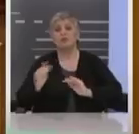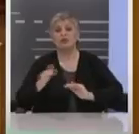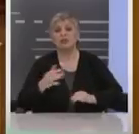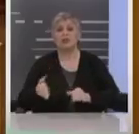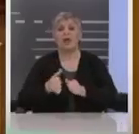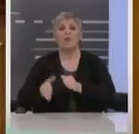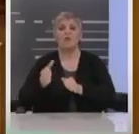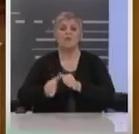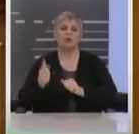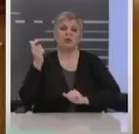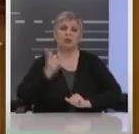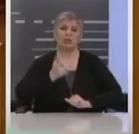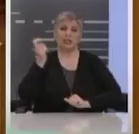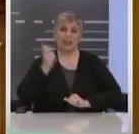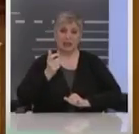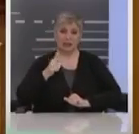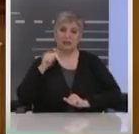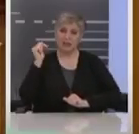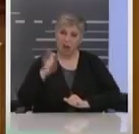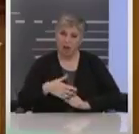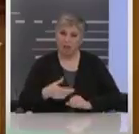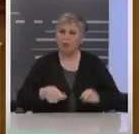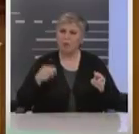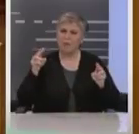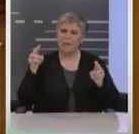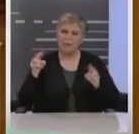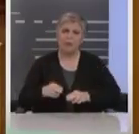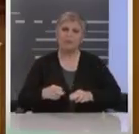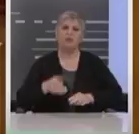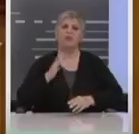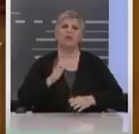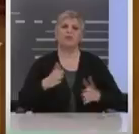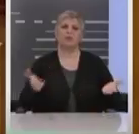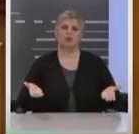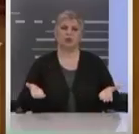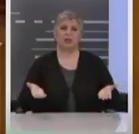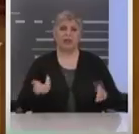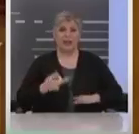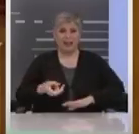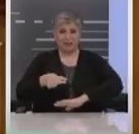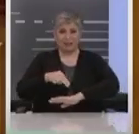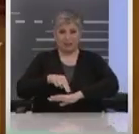συντάξεις. Όταν λοιπόν εσείς βγαίνετε και λέτε στον ελληνικό λαό,